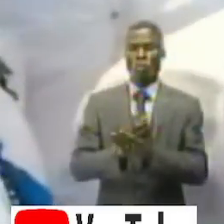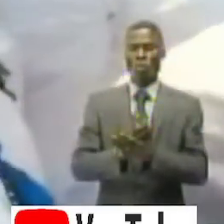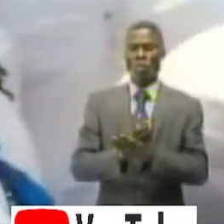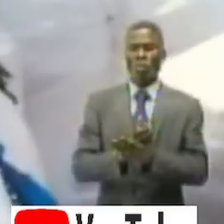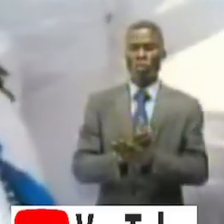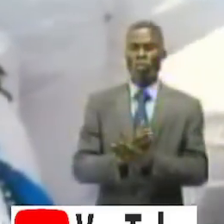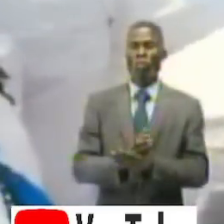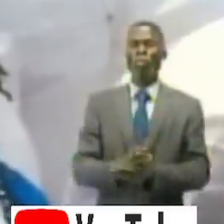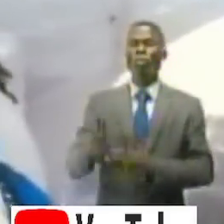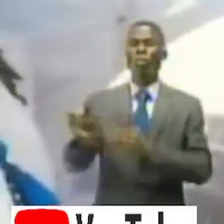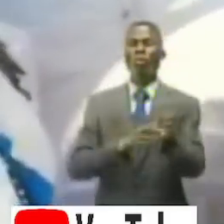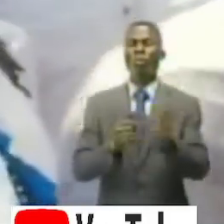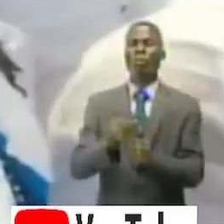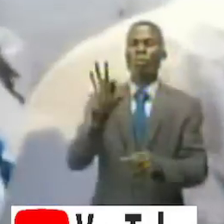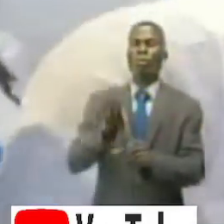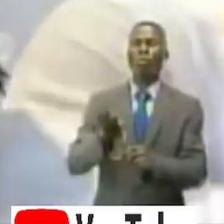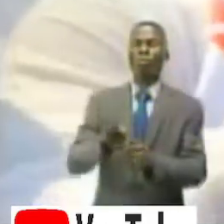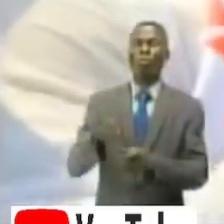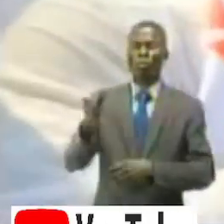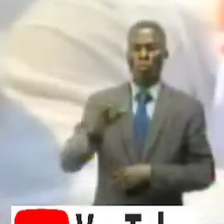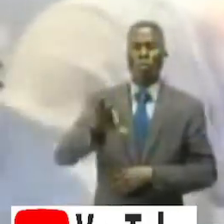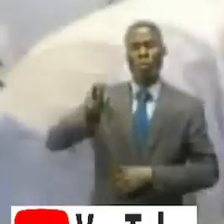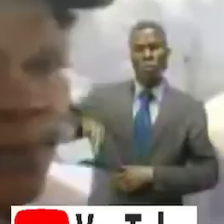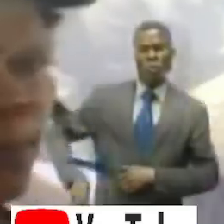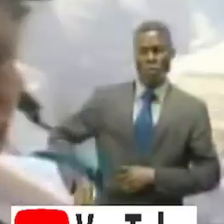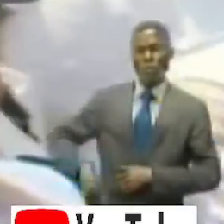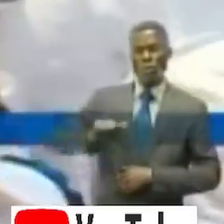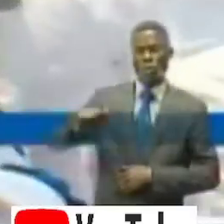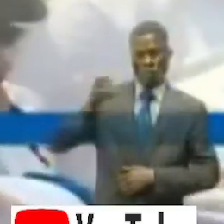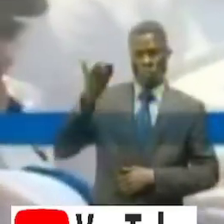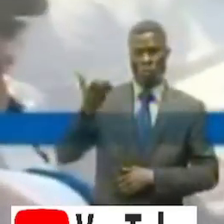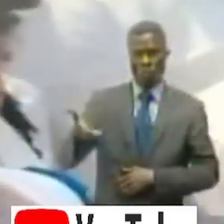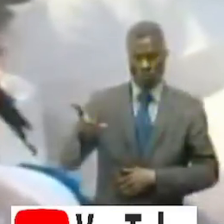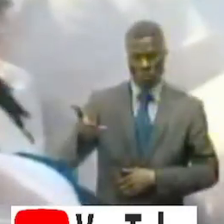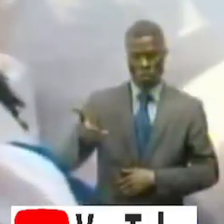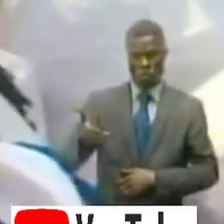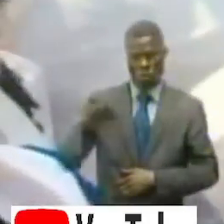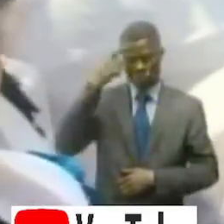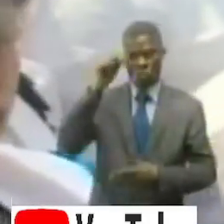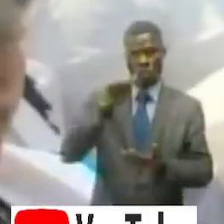pour préserver leurs intérêts égoïstes. À ce titre-là,